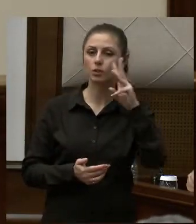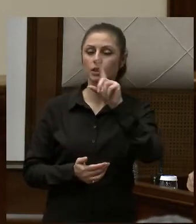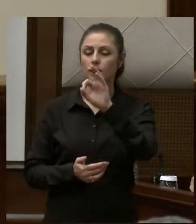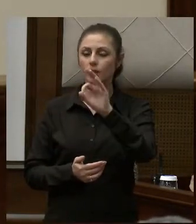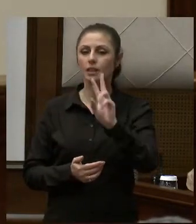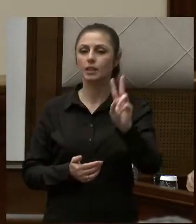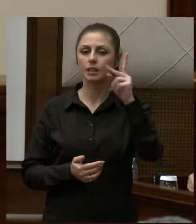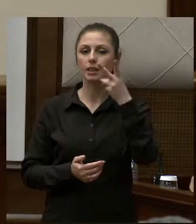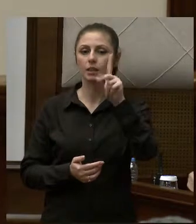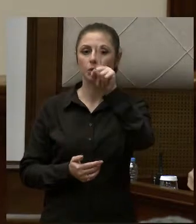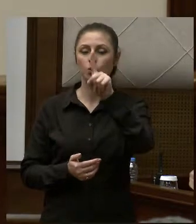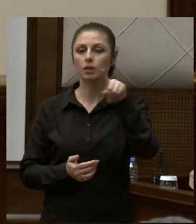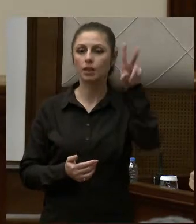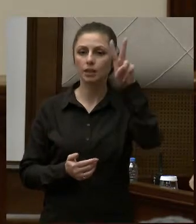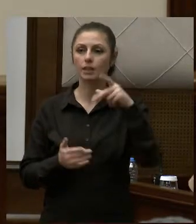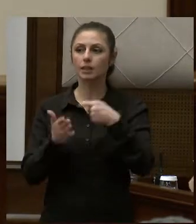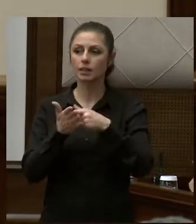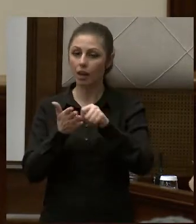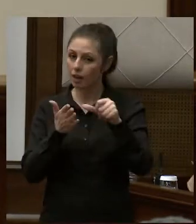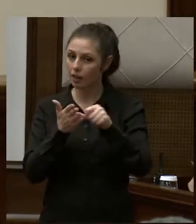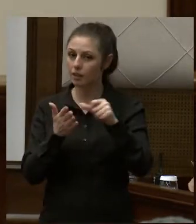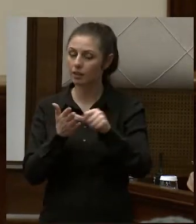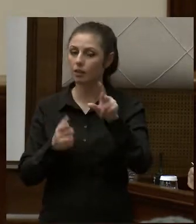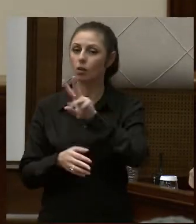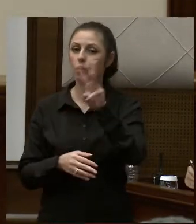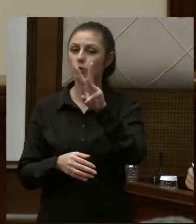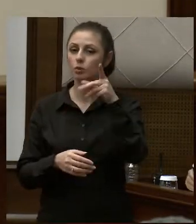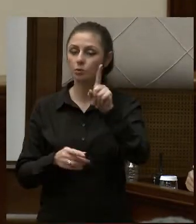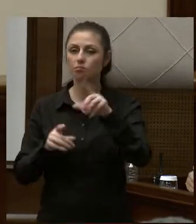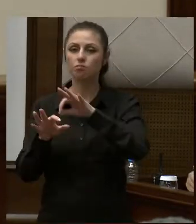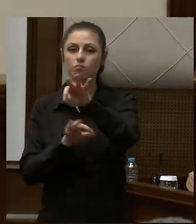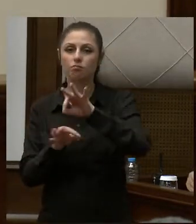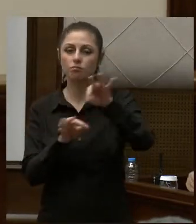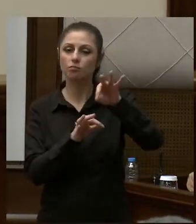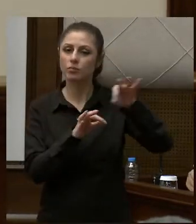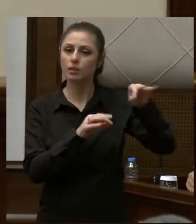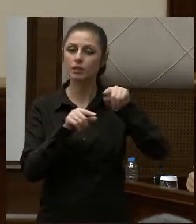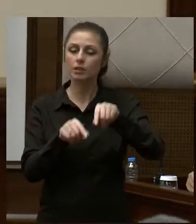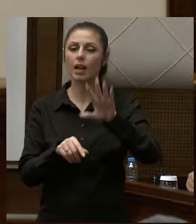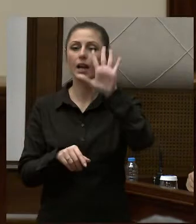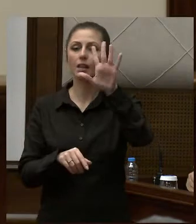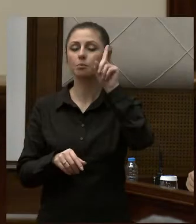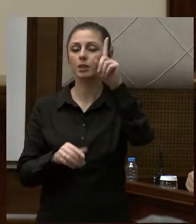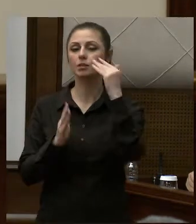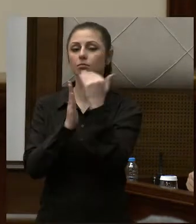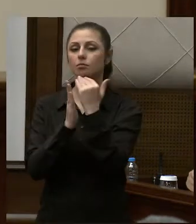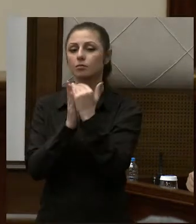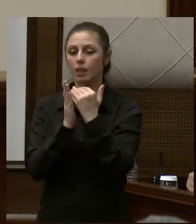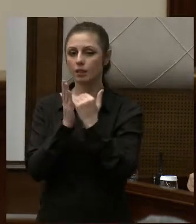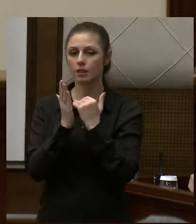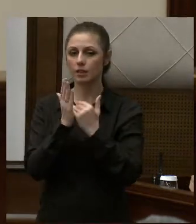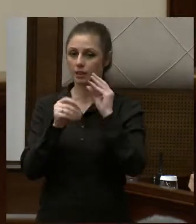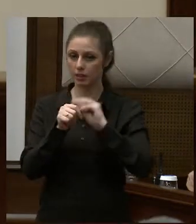03.07.2017 tarih 30.113 sayılı planlı alanlar imar yönetmeliğinin 51. maddesinin 5.